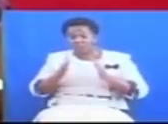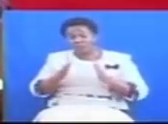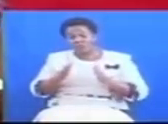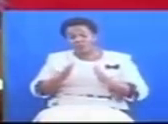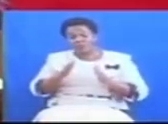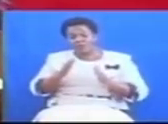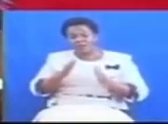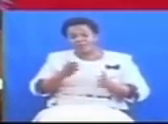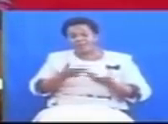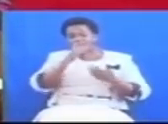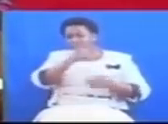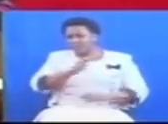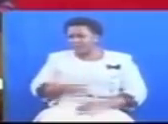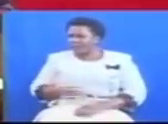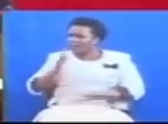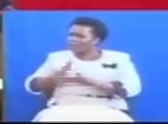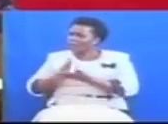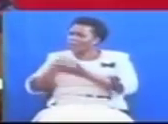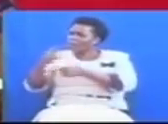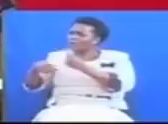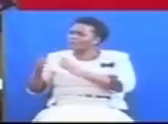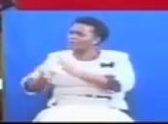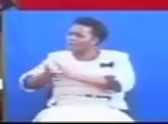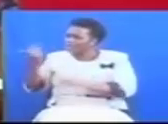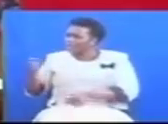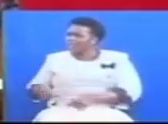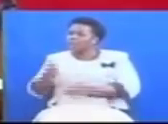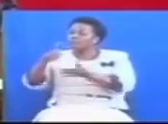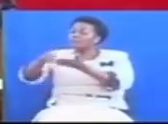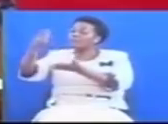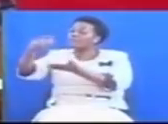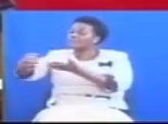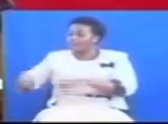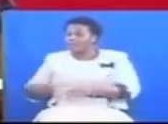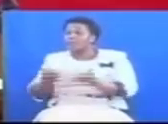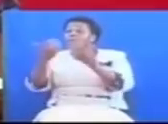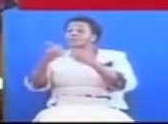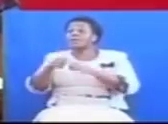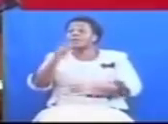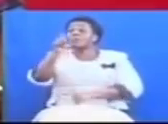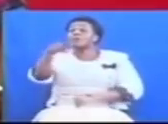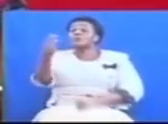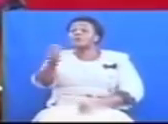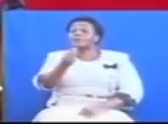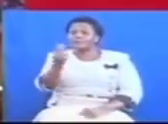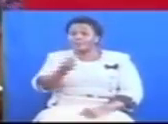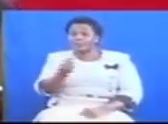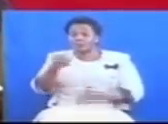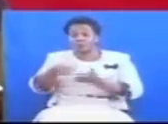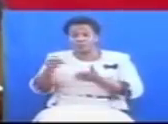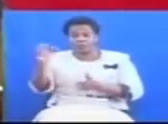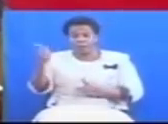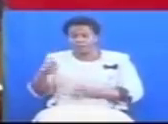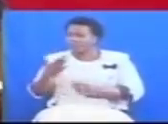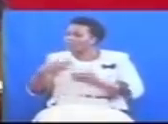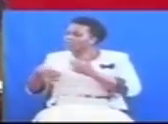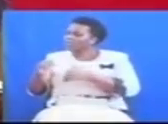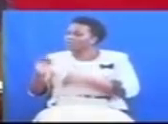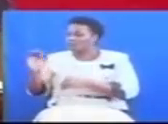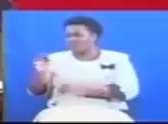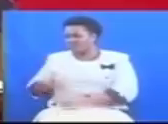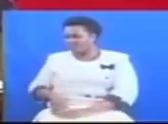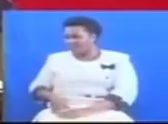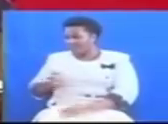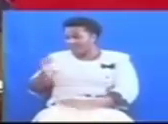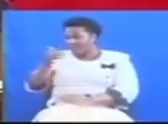fidia ililipwa, pengine wapo wananchi ambao wana malalamiko au bado hawajalipwa, naomba nimwaahidi mheshimiwa mbunge baada ya hapa